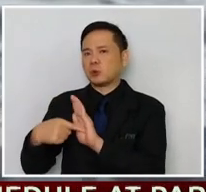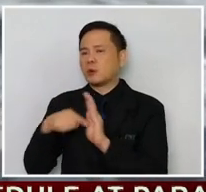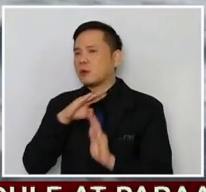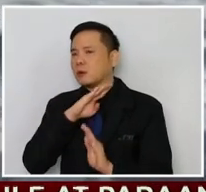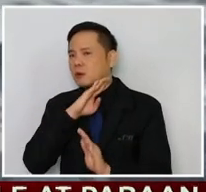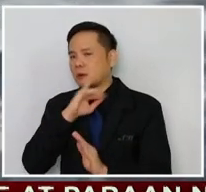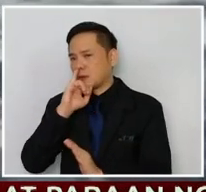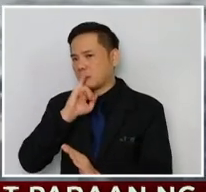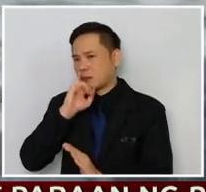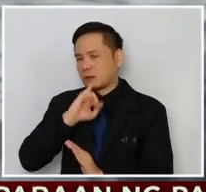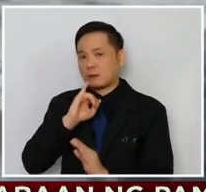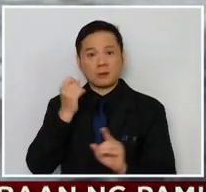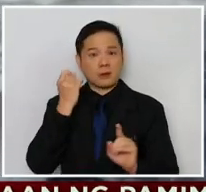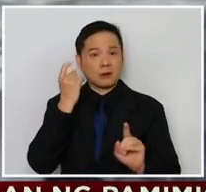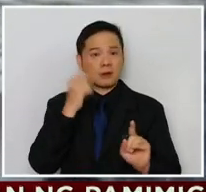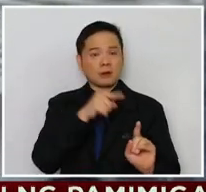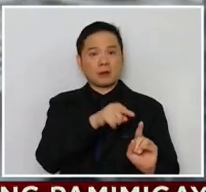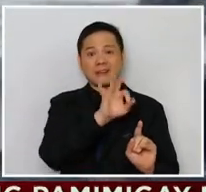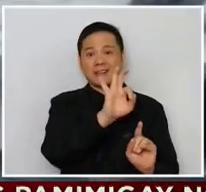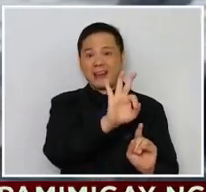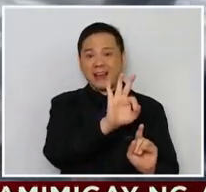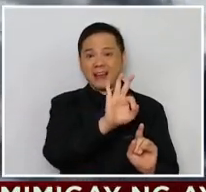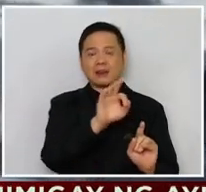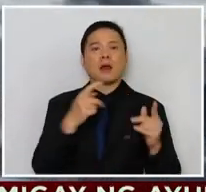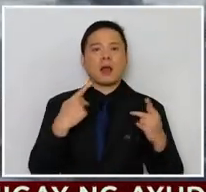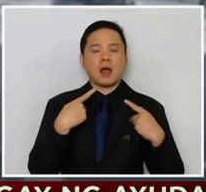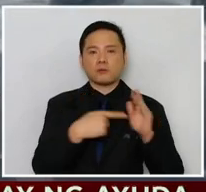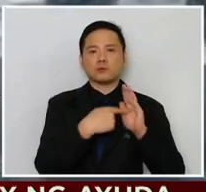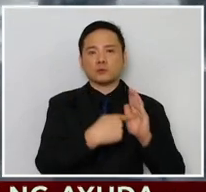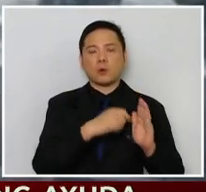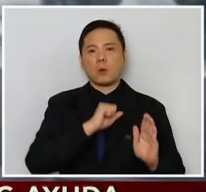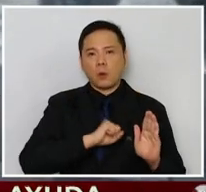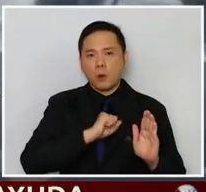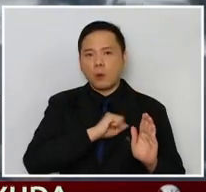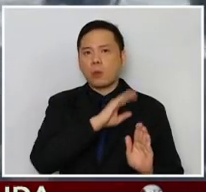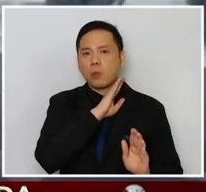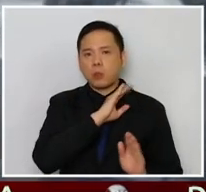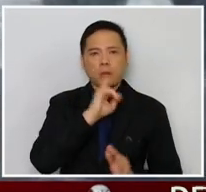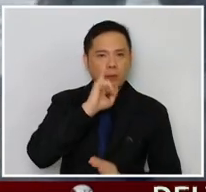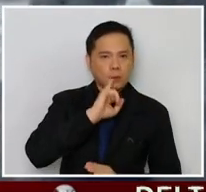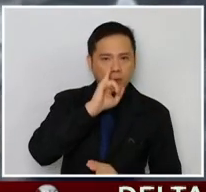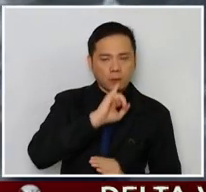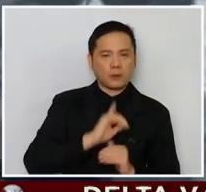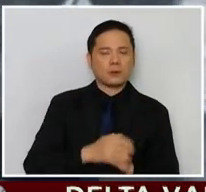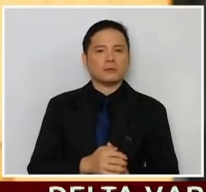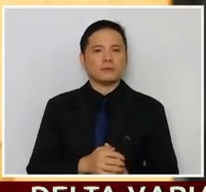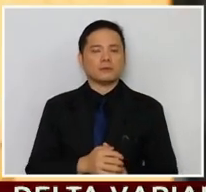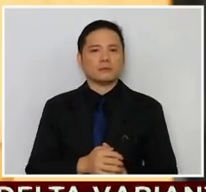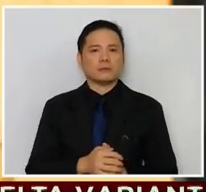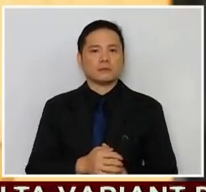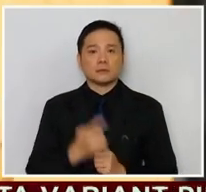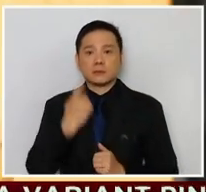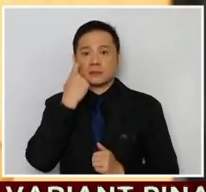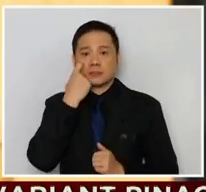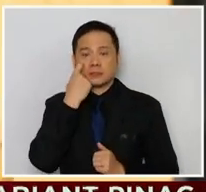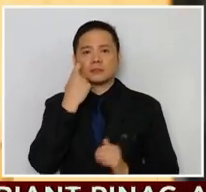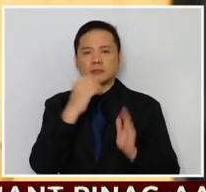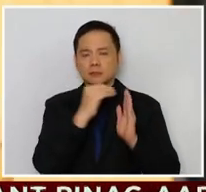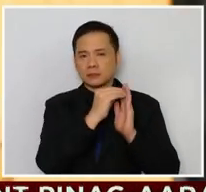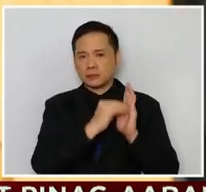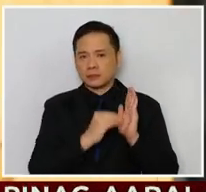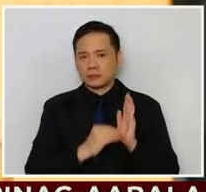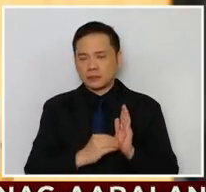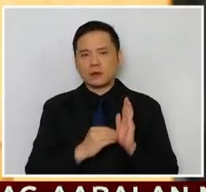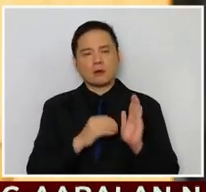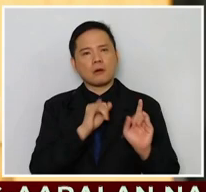po ang palagay kong binabantayan ng ating health officials kung magbabago. Pero kanina nga, ang huli kong natanggap mula sa BOQ ay